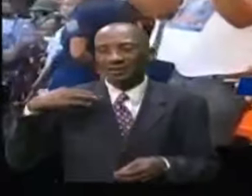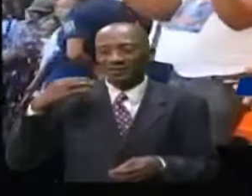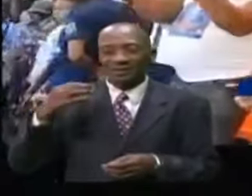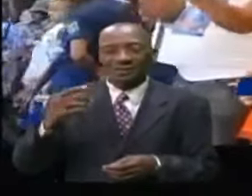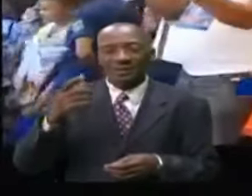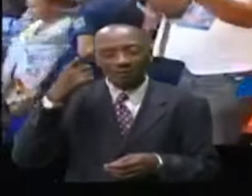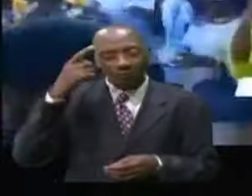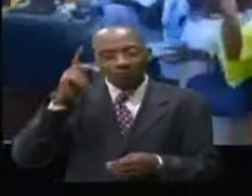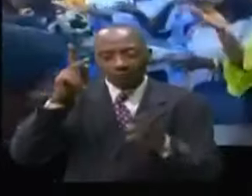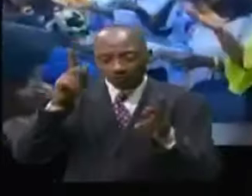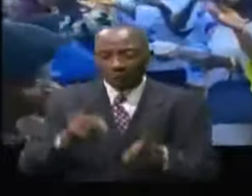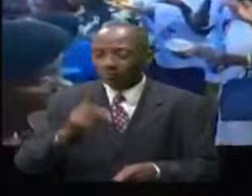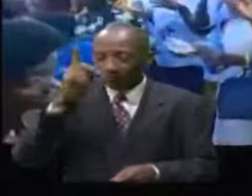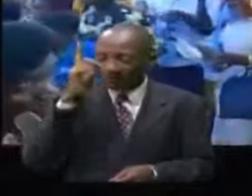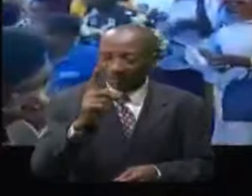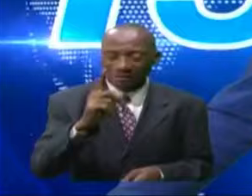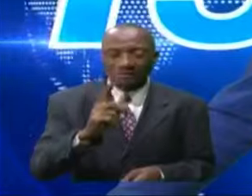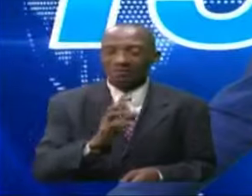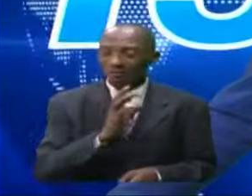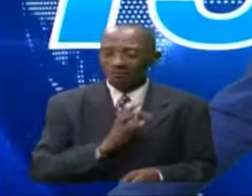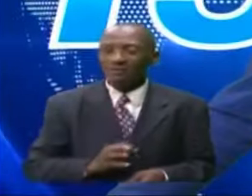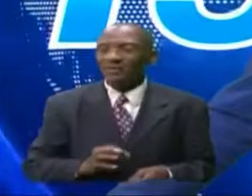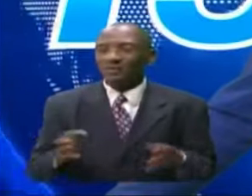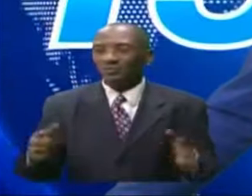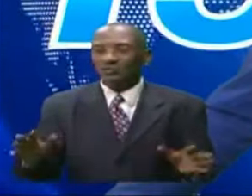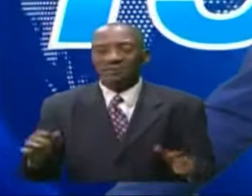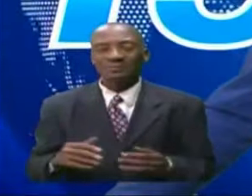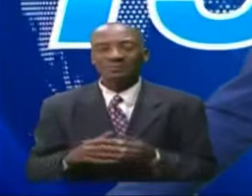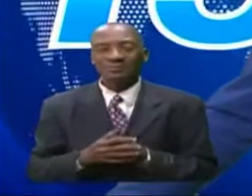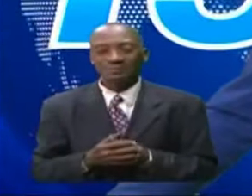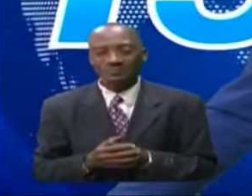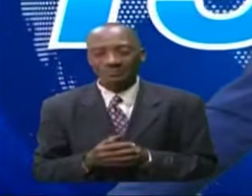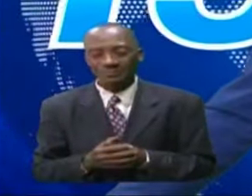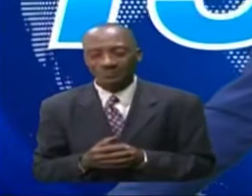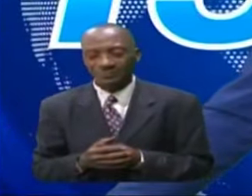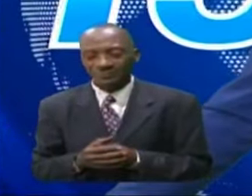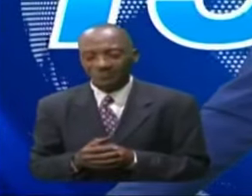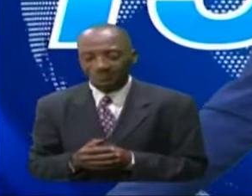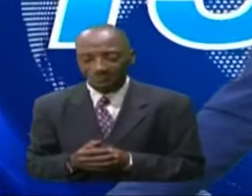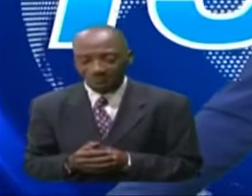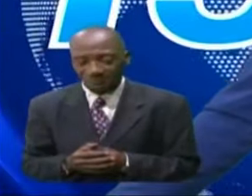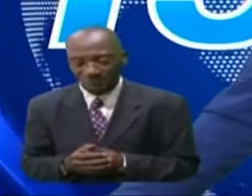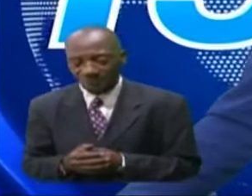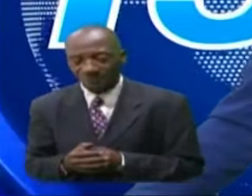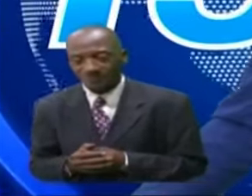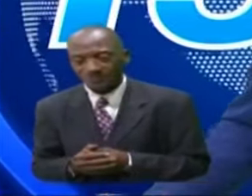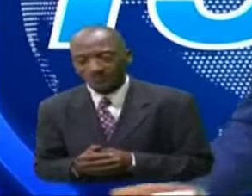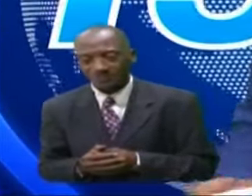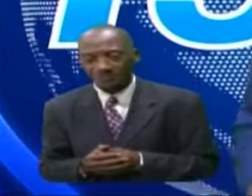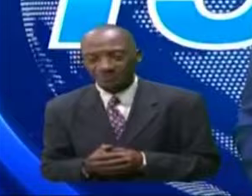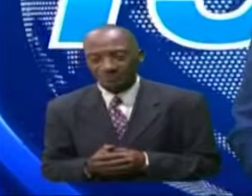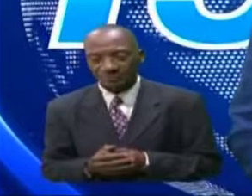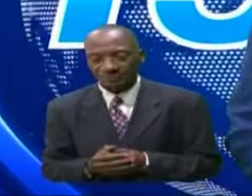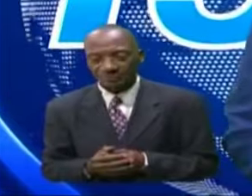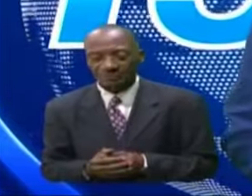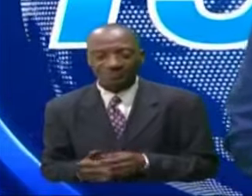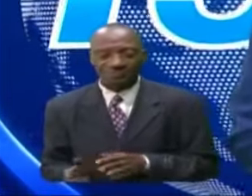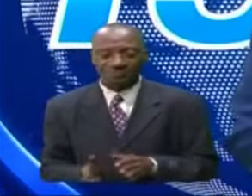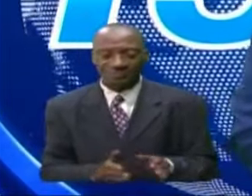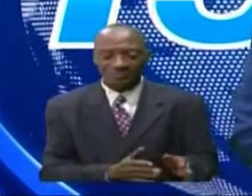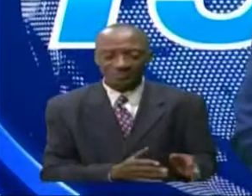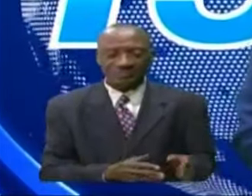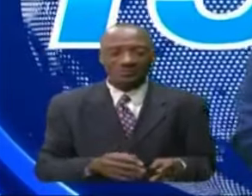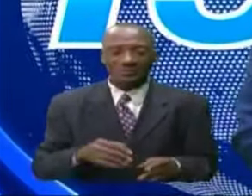l'UDPS dans la commune d'Alungouli. La politique a fait débat dans une église de la province du Lualaba.